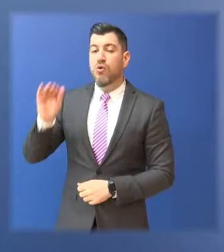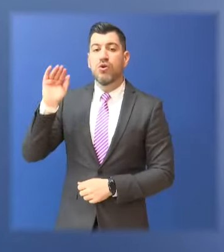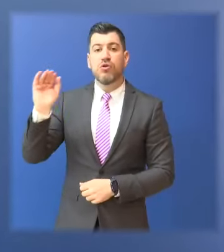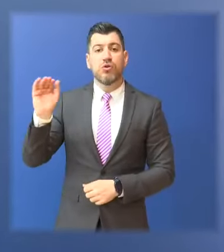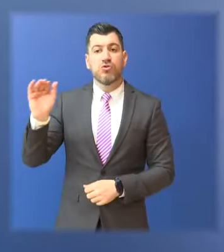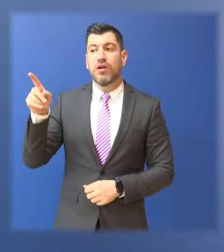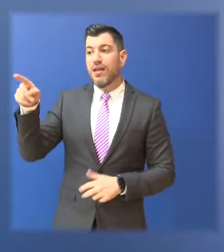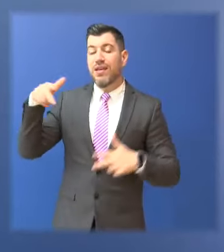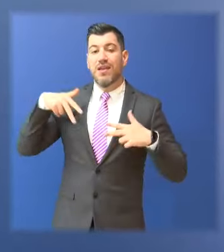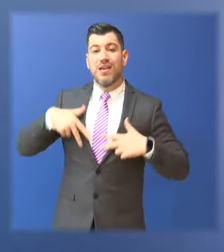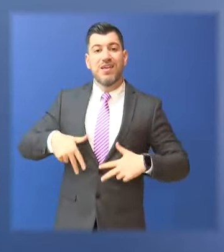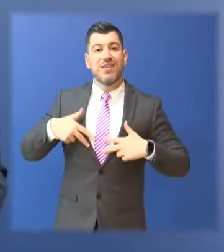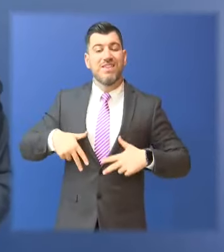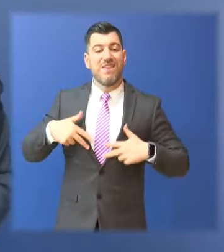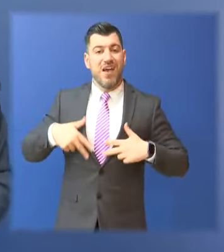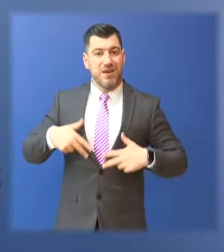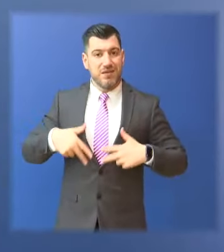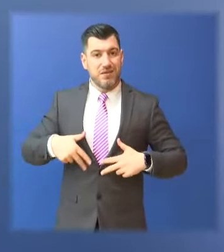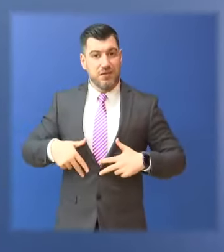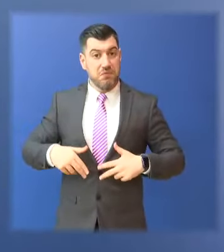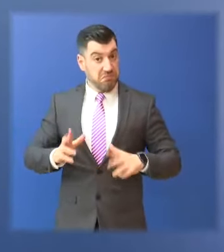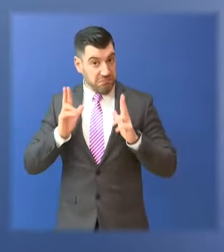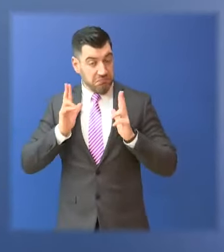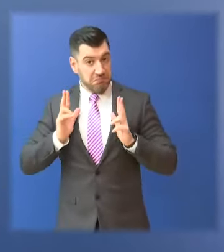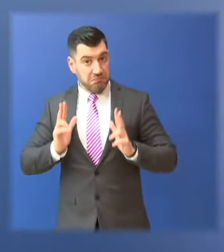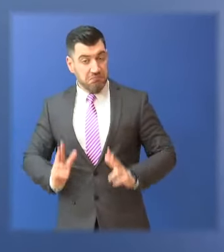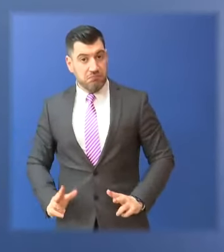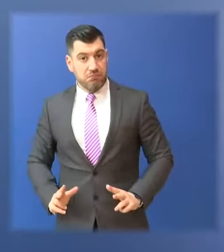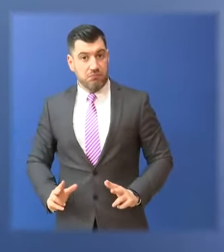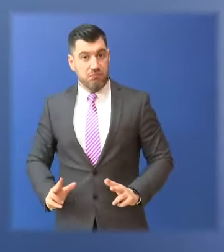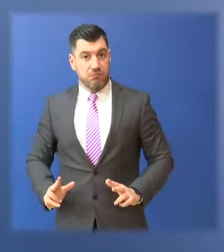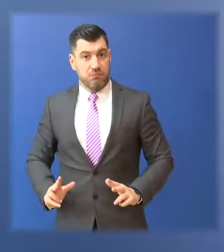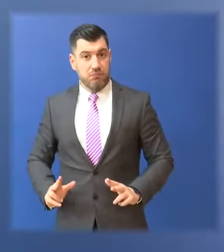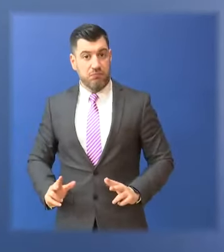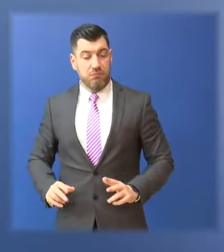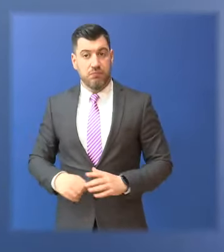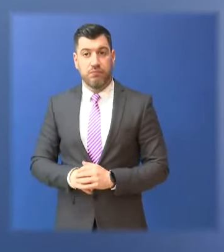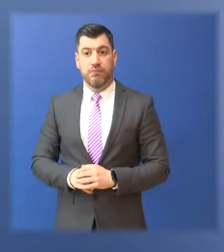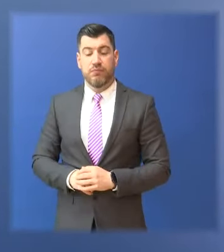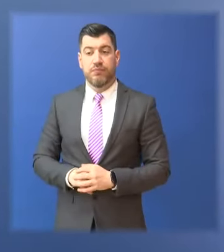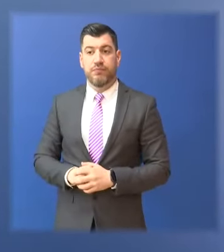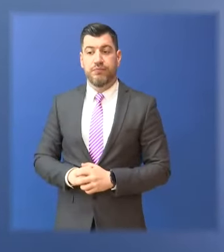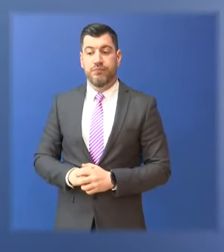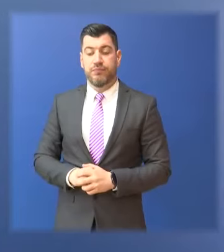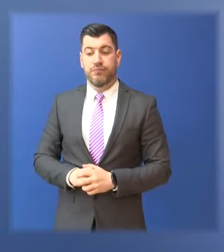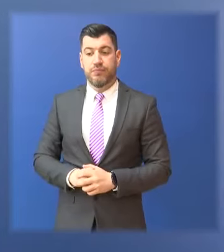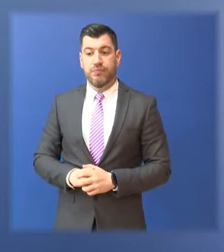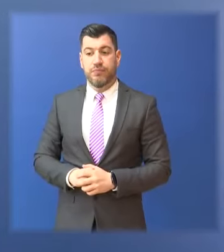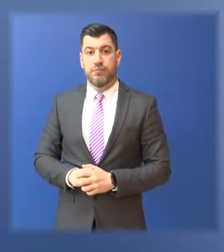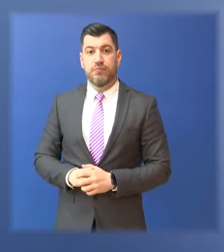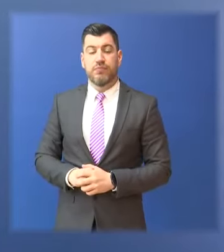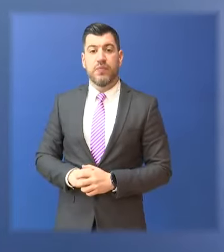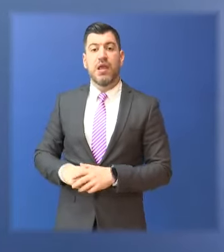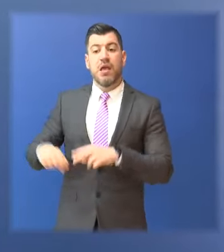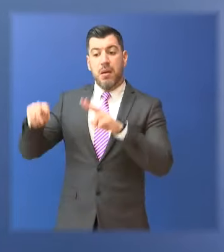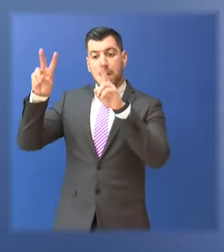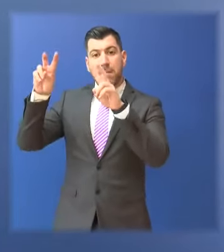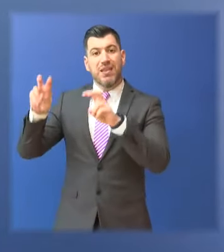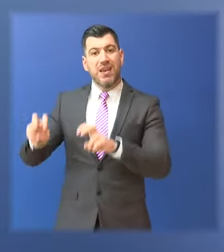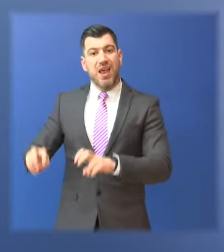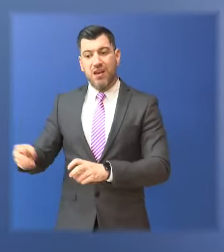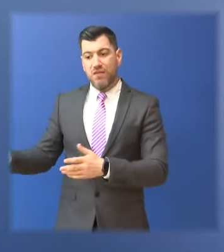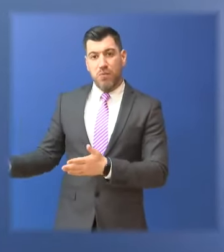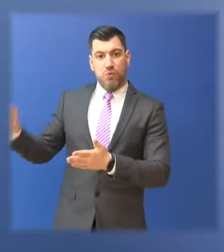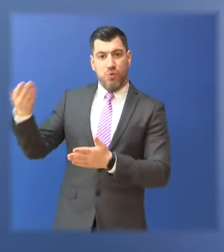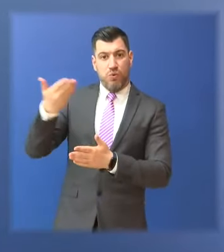κυβέρνηση, αν είναι ευχαριστημένη με την ολιστική μελέτη την οποία είχε φέρει, αν θυμάμαι καλά, πριν